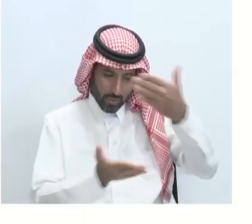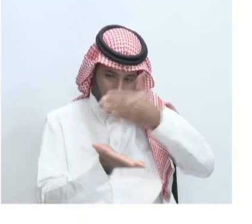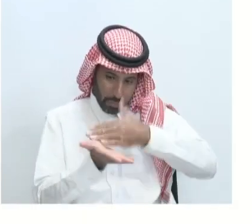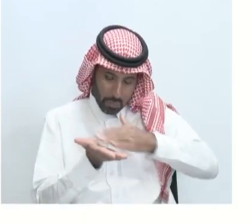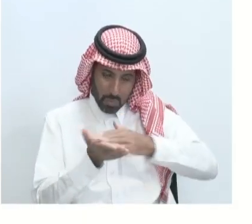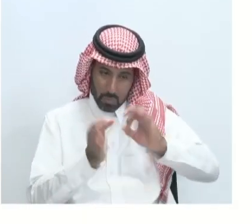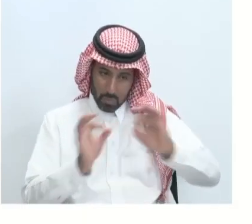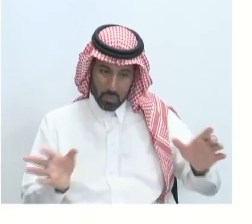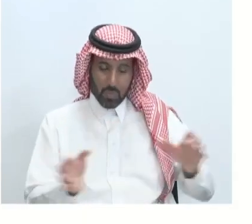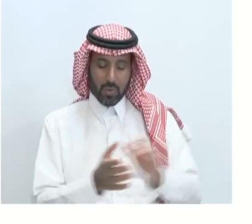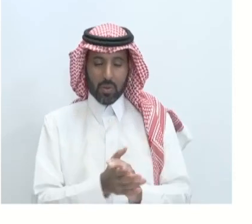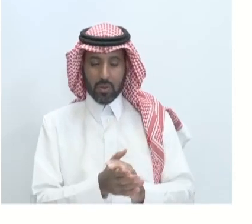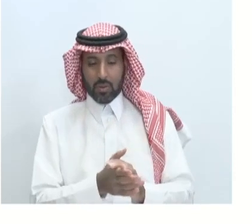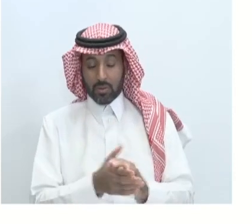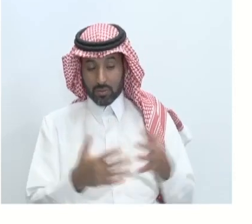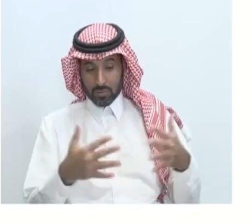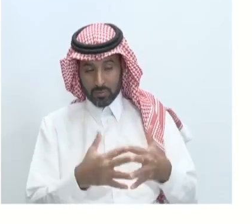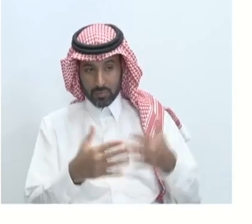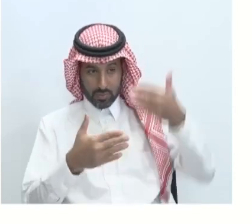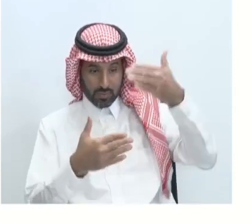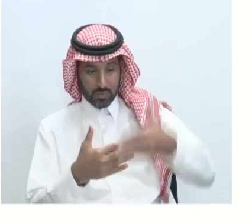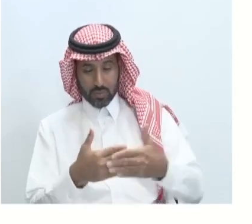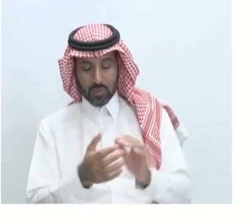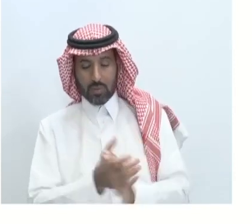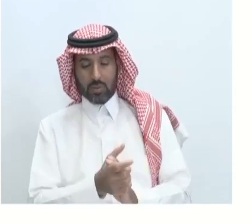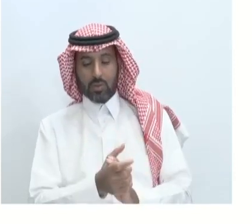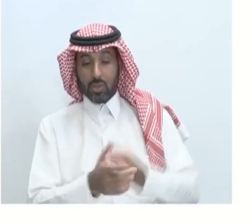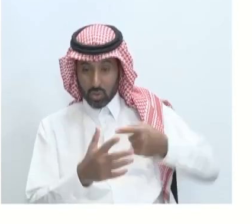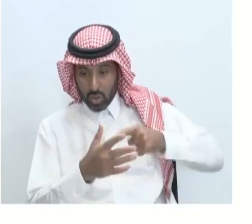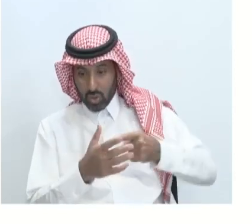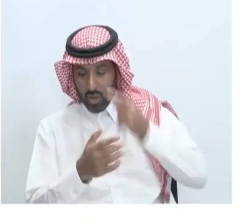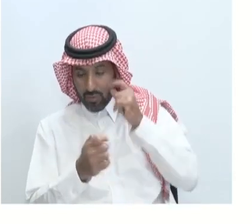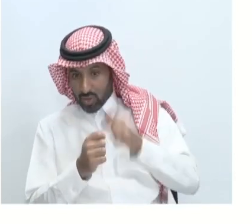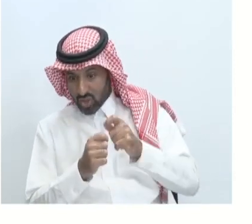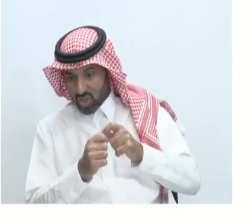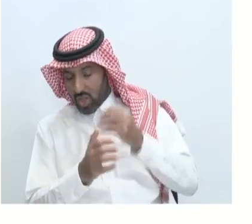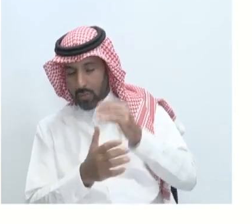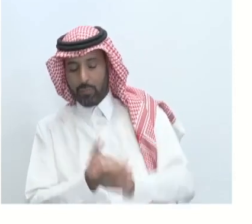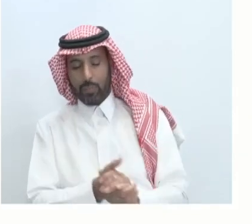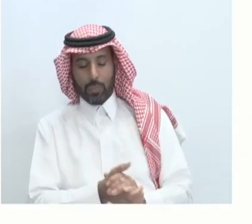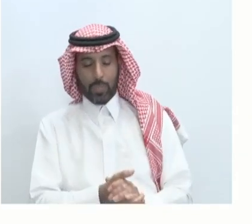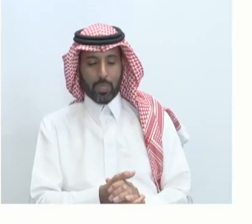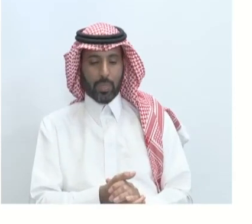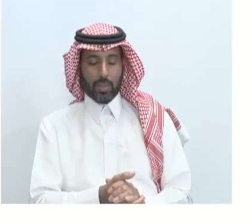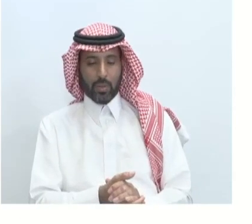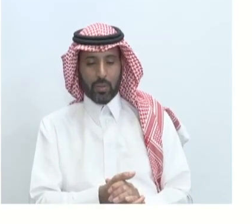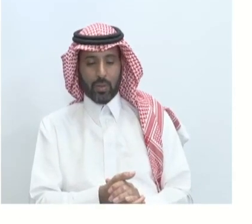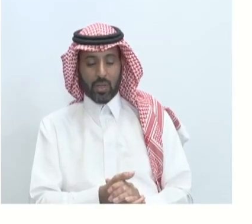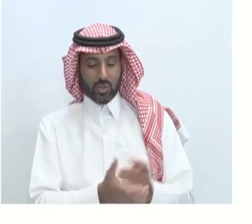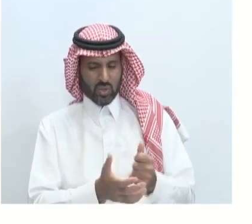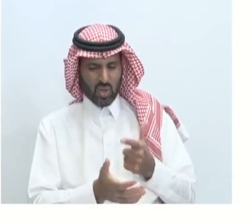وتام التجانس وهذا يتطلب تقنيه عاليه في التصنيع مما يجعل